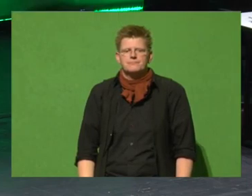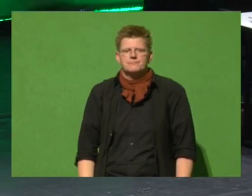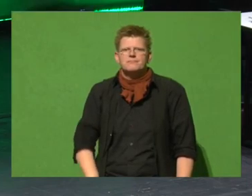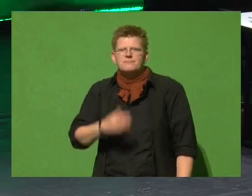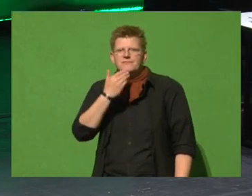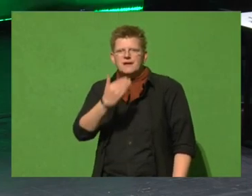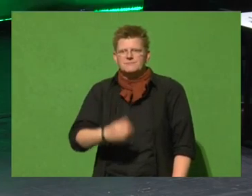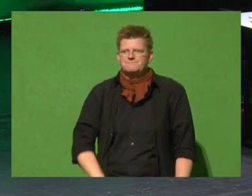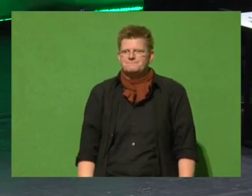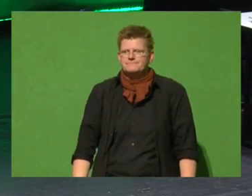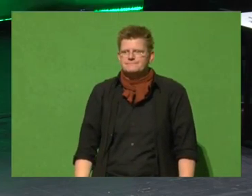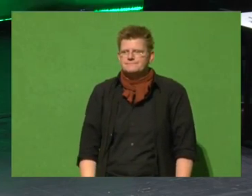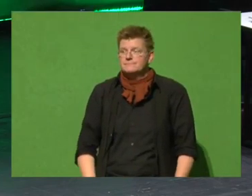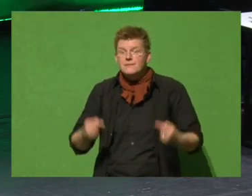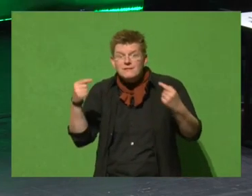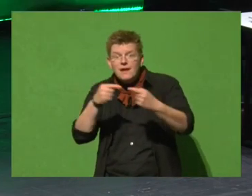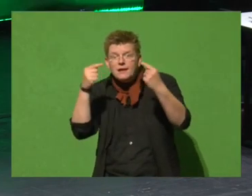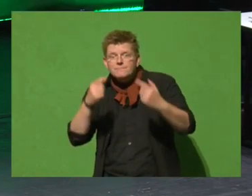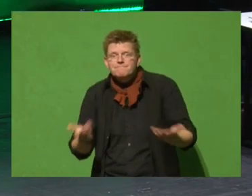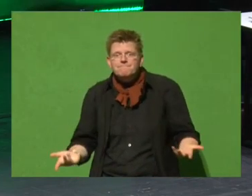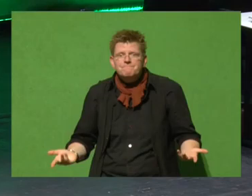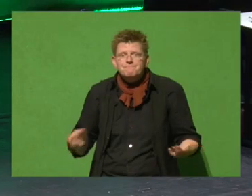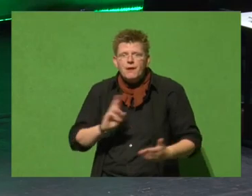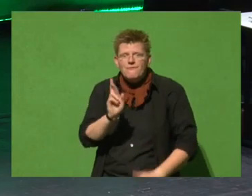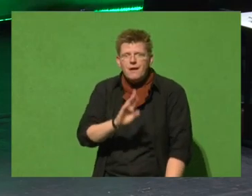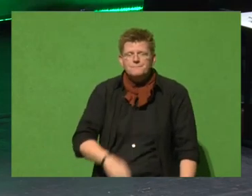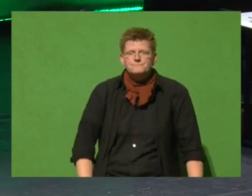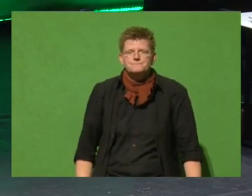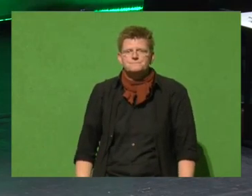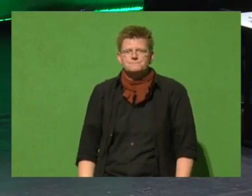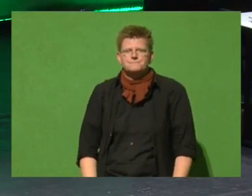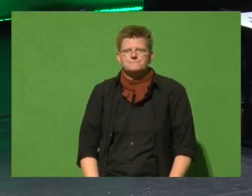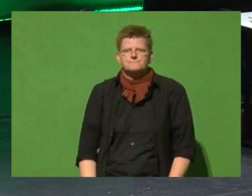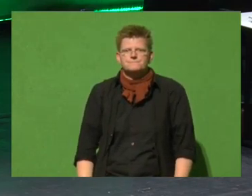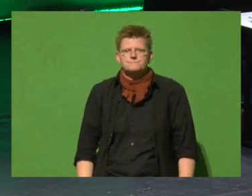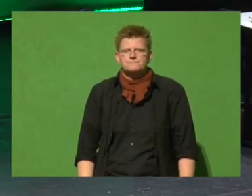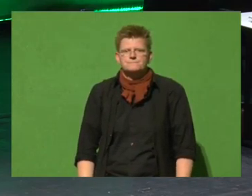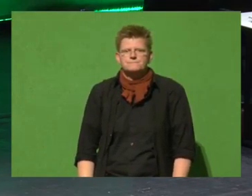Danke. Wer stimmt gegen diesen Satzungsänderungsantrag?